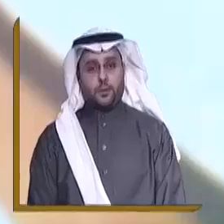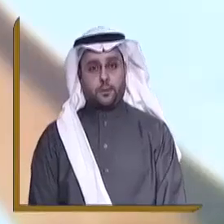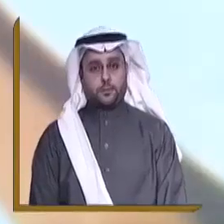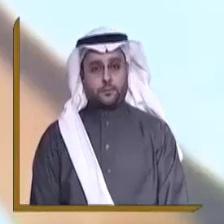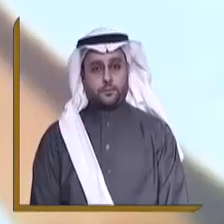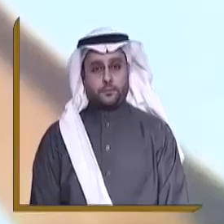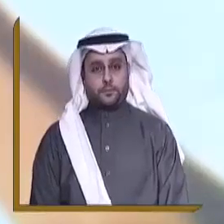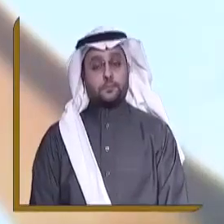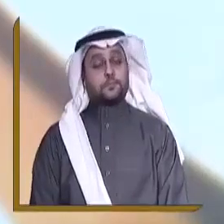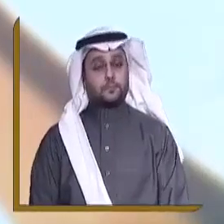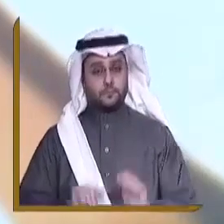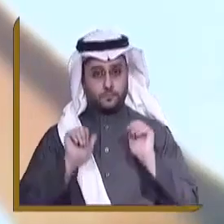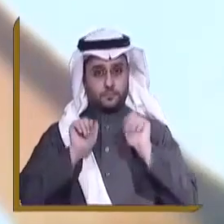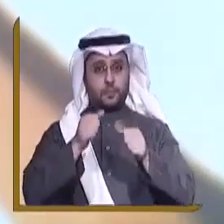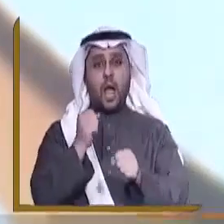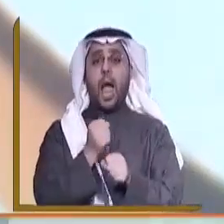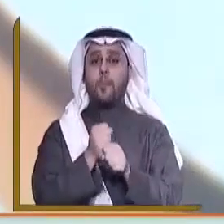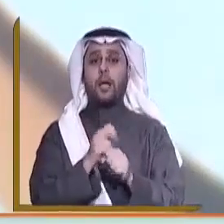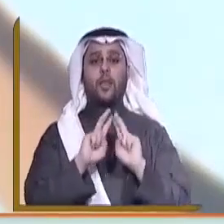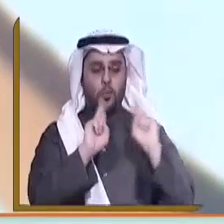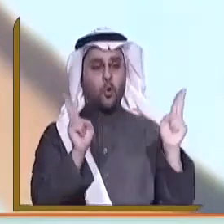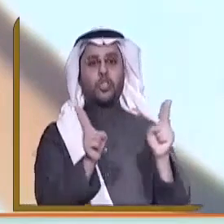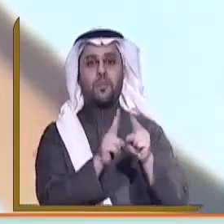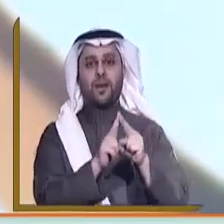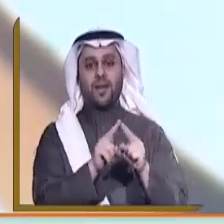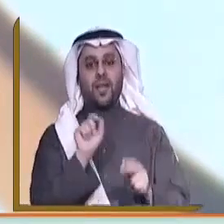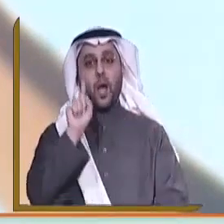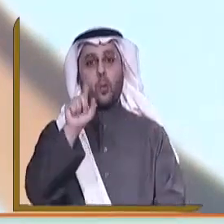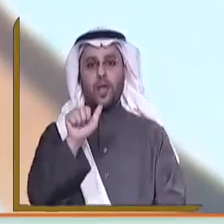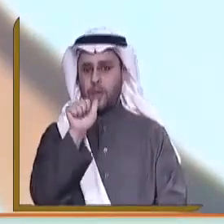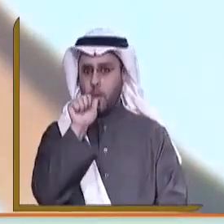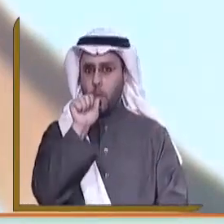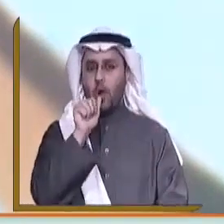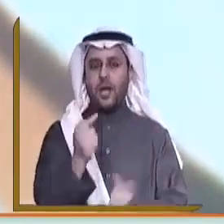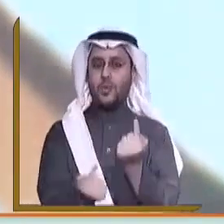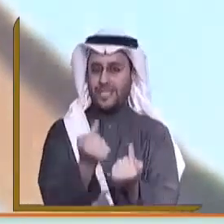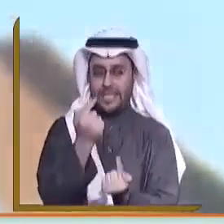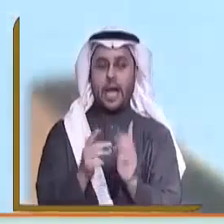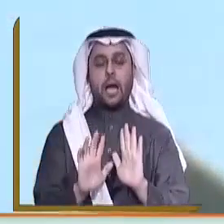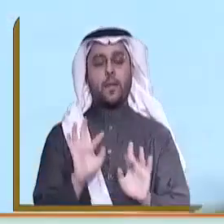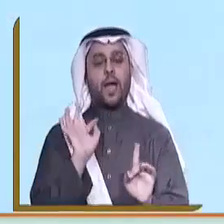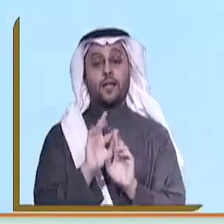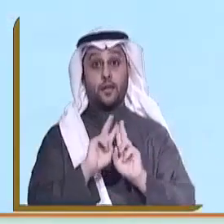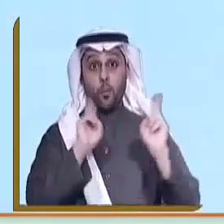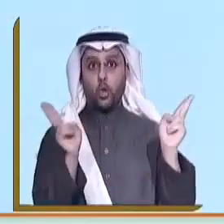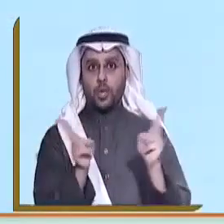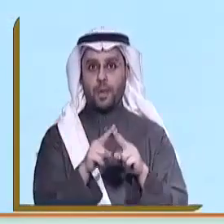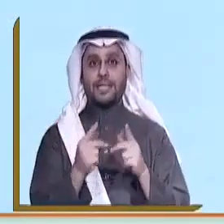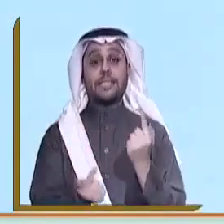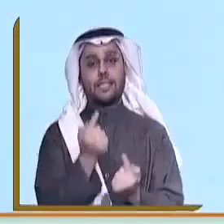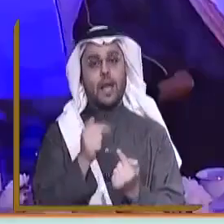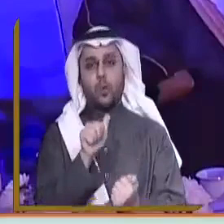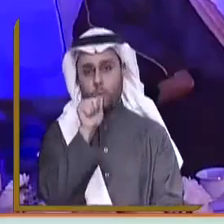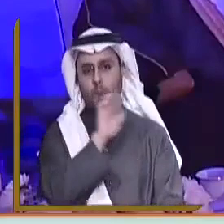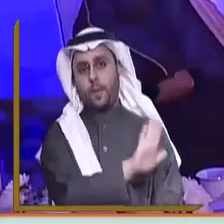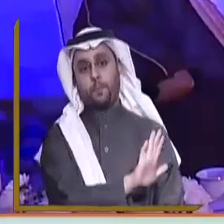2023 انطلقت اعمال المؤتمر الاقليمي الاول الري والصرف الزراعي بالشرق الاوسط في الرياض بمشاركه